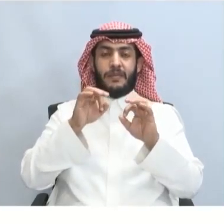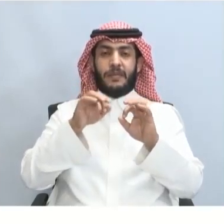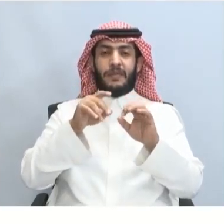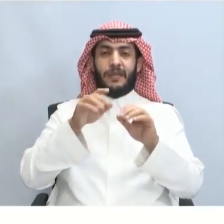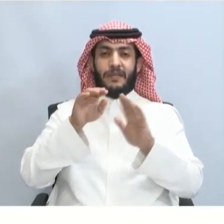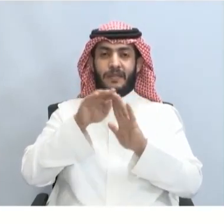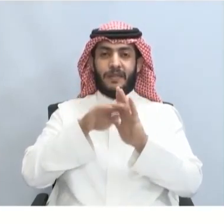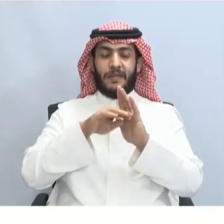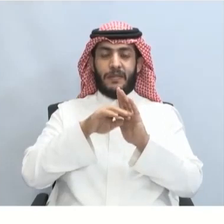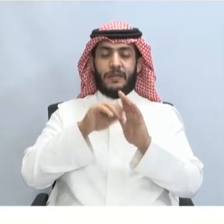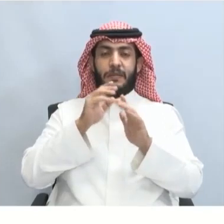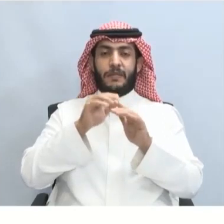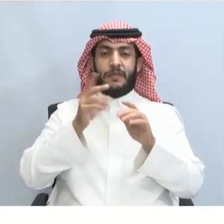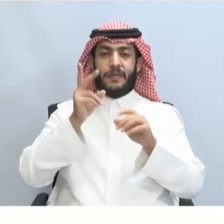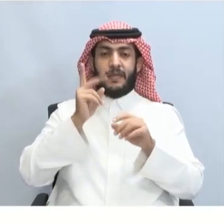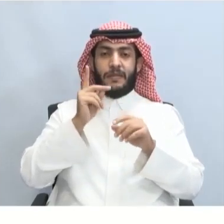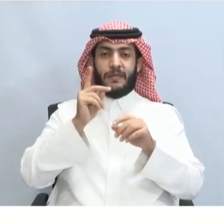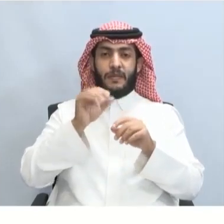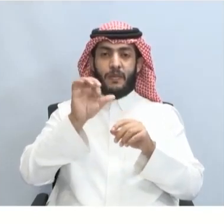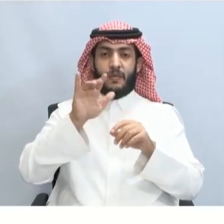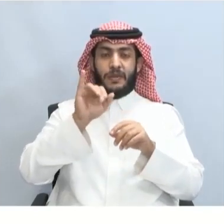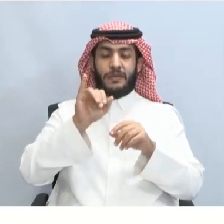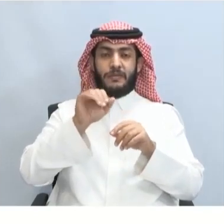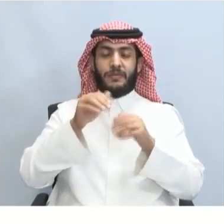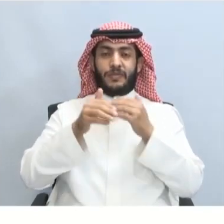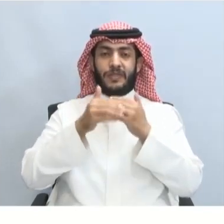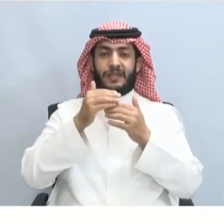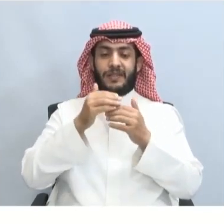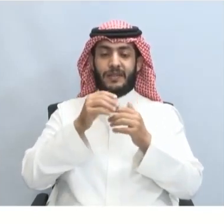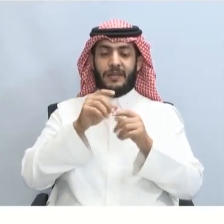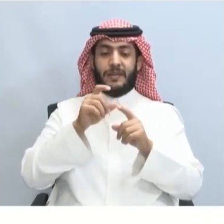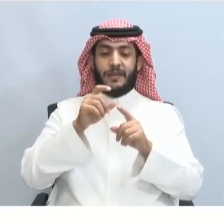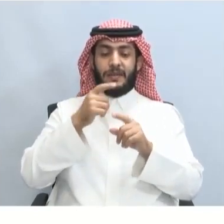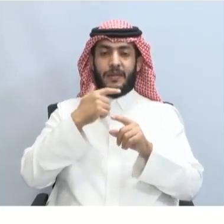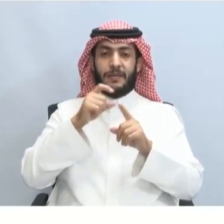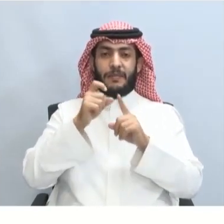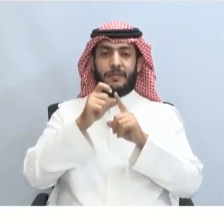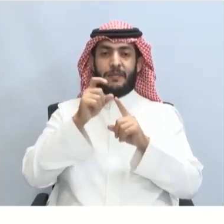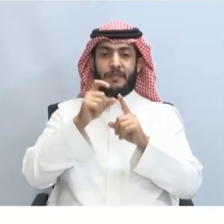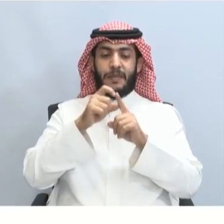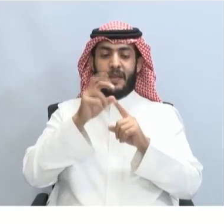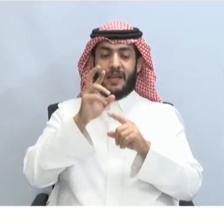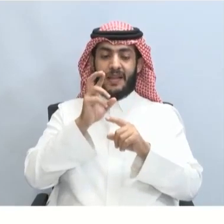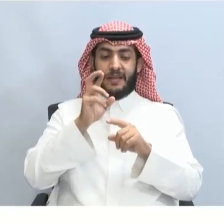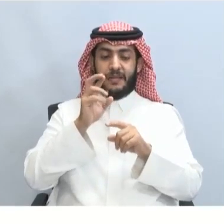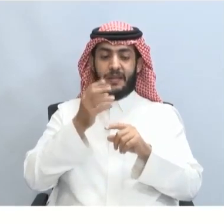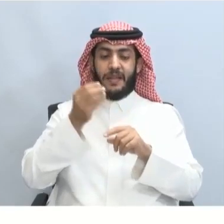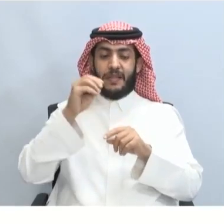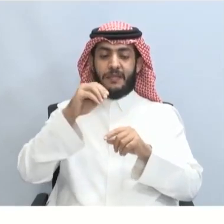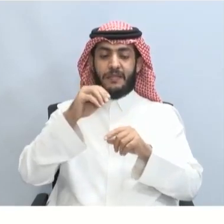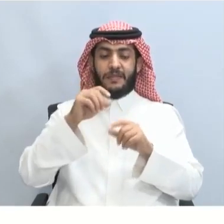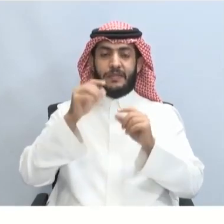الفقرات ثم لدينا وسم جديد اللي هو بي ار وهذا يدل على اضافه